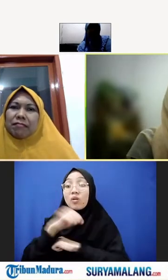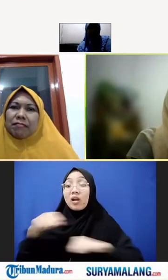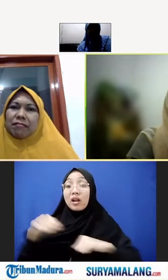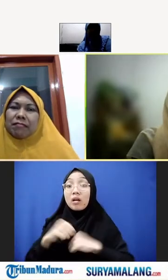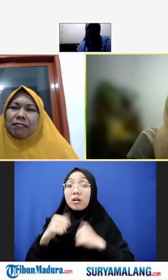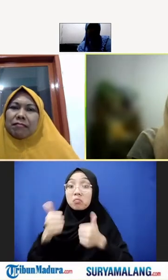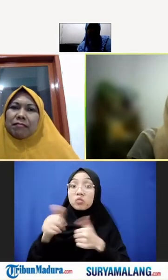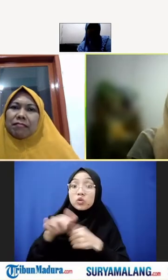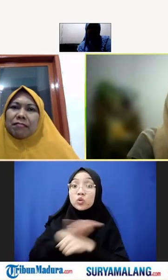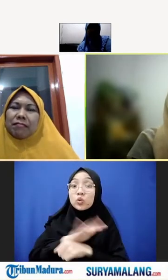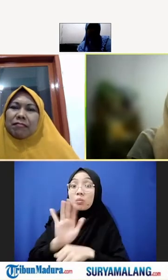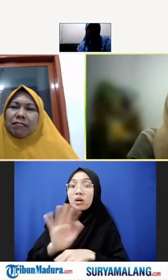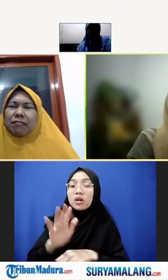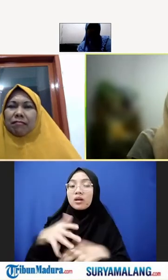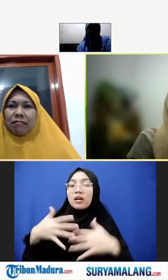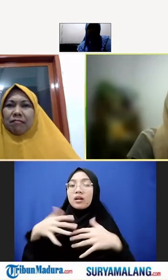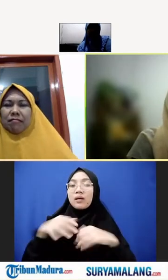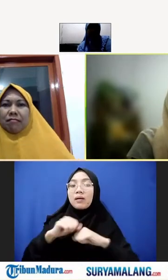Stretchingnya ada nggak?